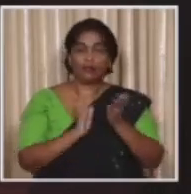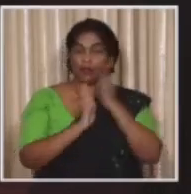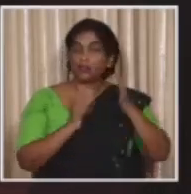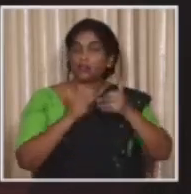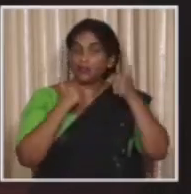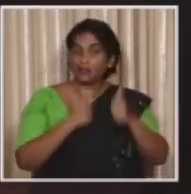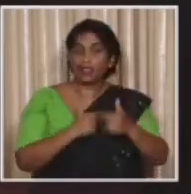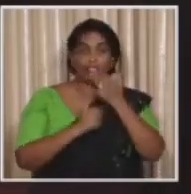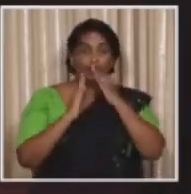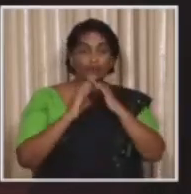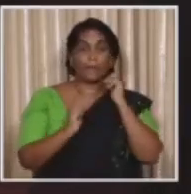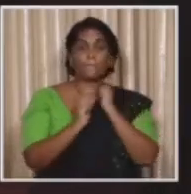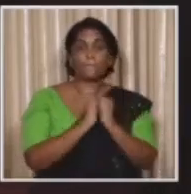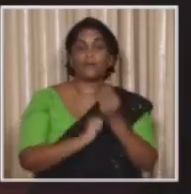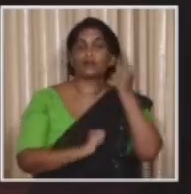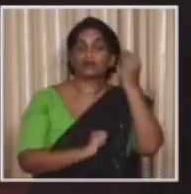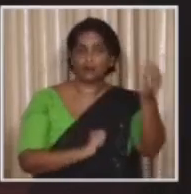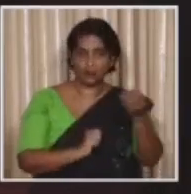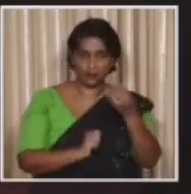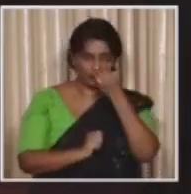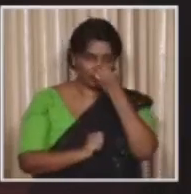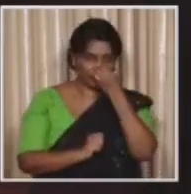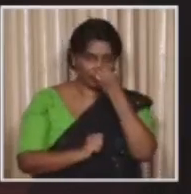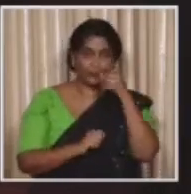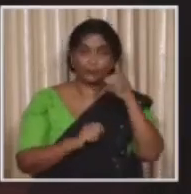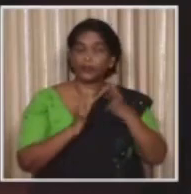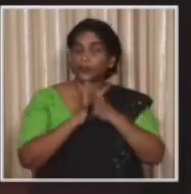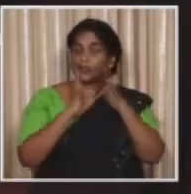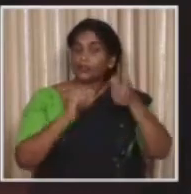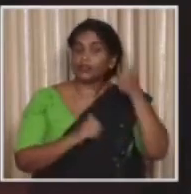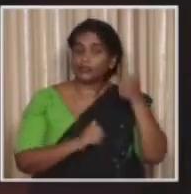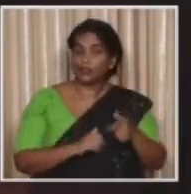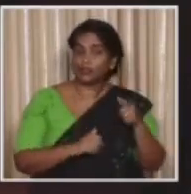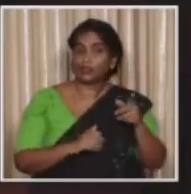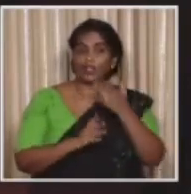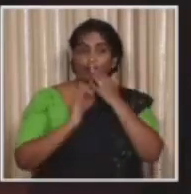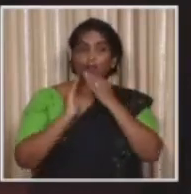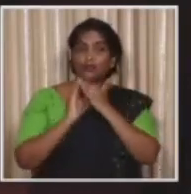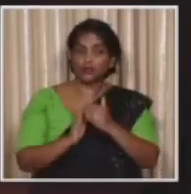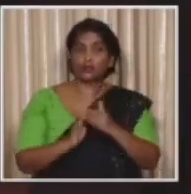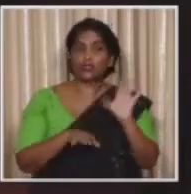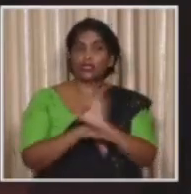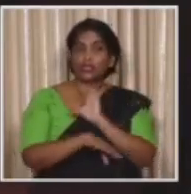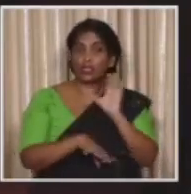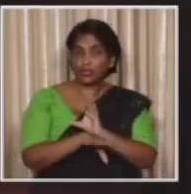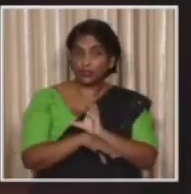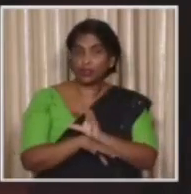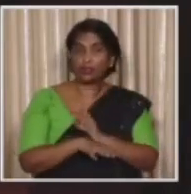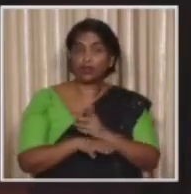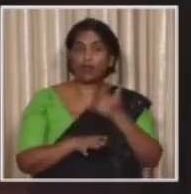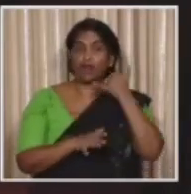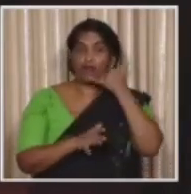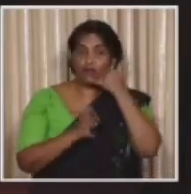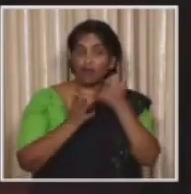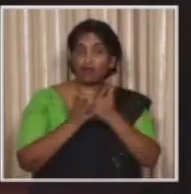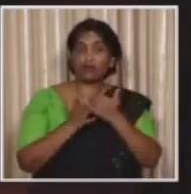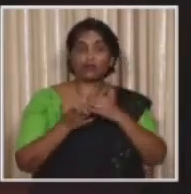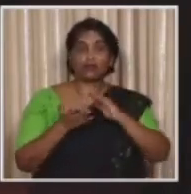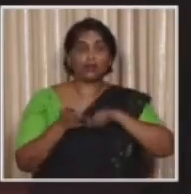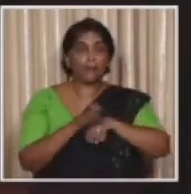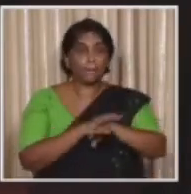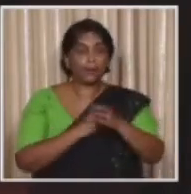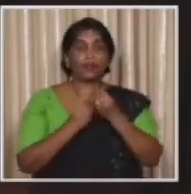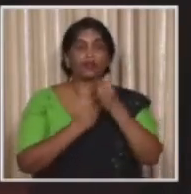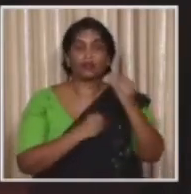වැදගත් පාසලකට බස් රථයක් ලබා දෙන එක. ඊට වැඩිය වැදගත් පාසලකට පරිගණක යන්ත්‍ර, ස්මාර්ට් බෝඩ්ස්, ප්‍රින්ටර්ස් ලබා දෙන